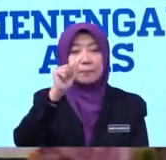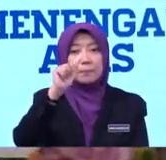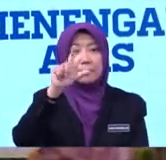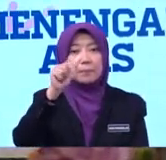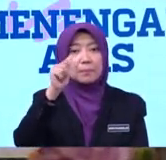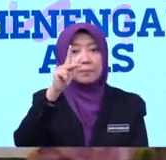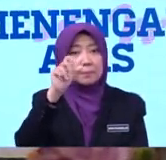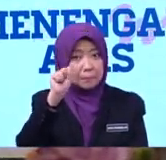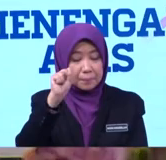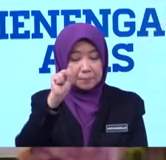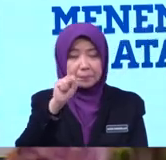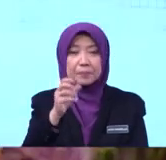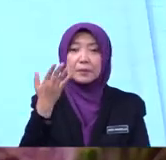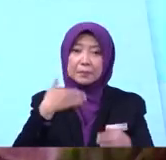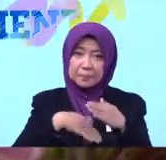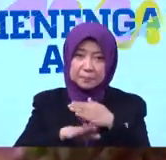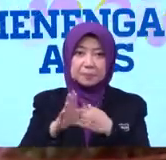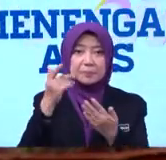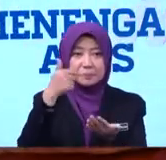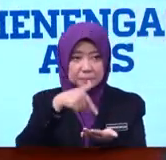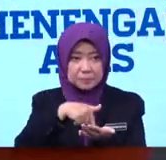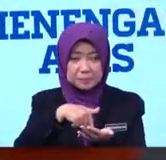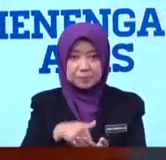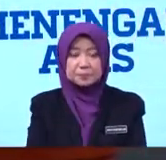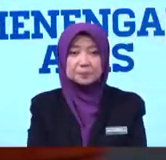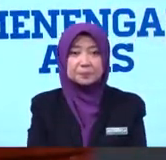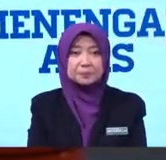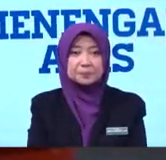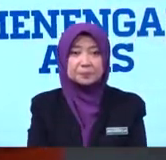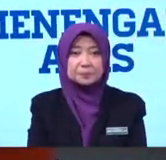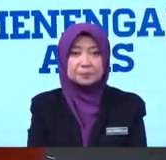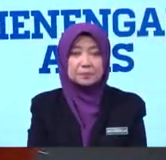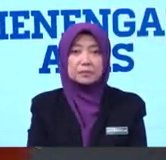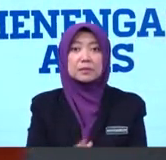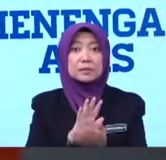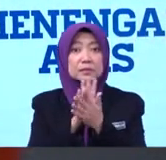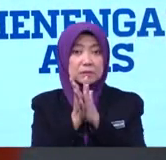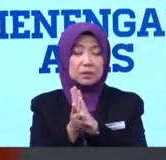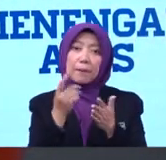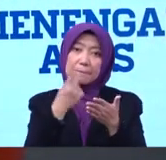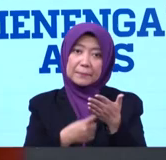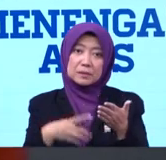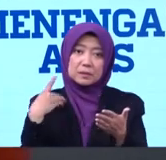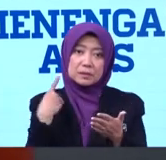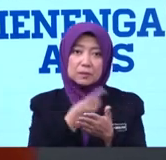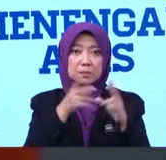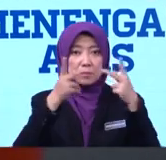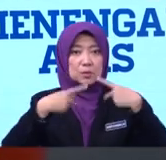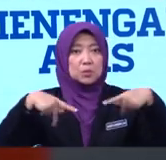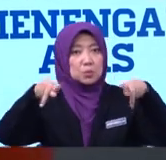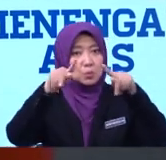dan kita masukkan lagi Oke jadi apa yang diperlukan Udah